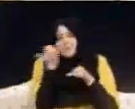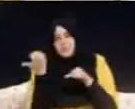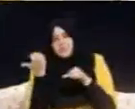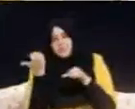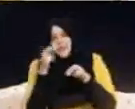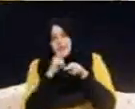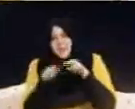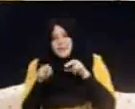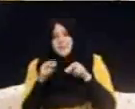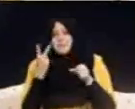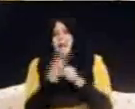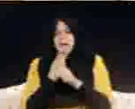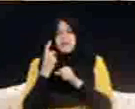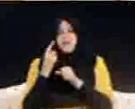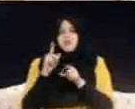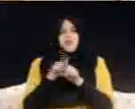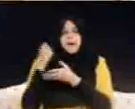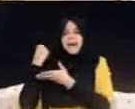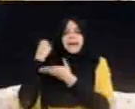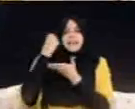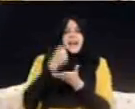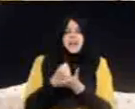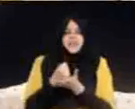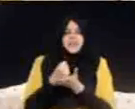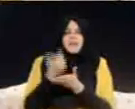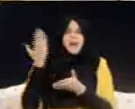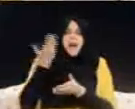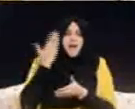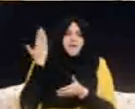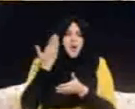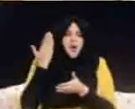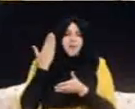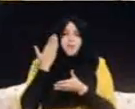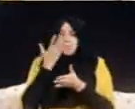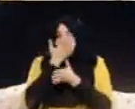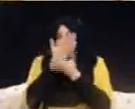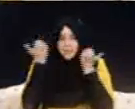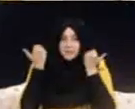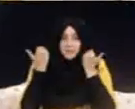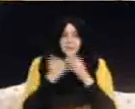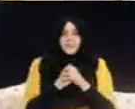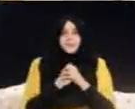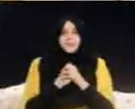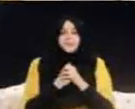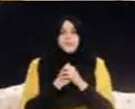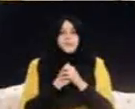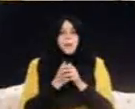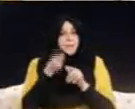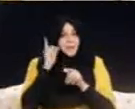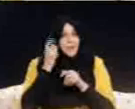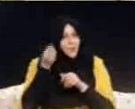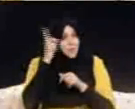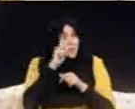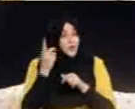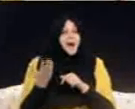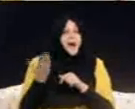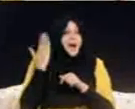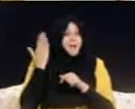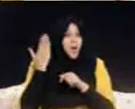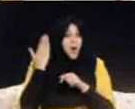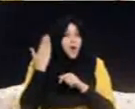الجاهلية. والجاهلية بالمناسبة ما فيها من خير، وما في